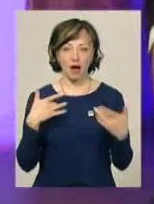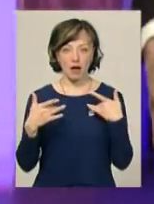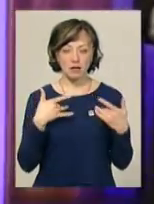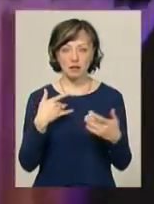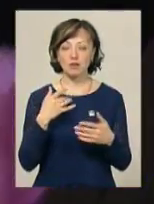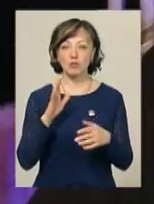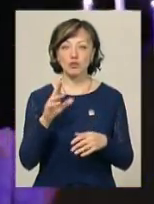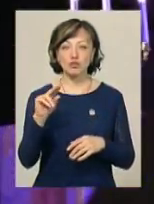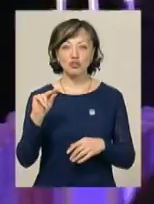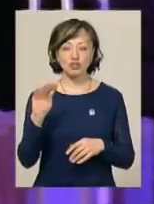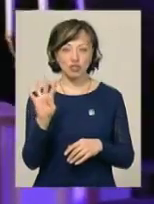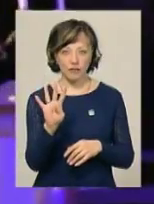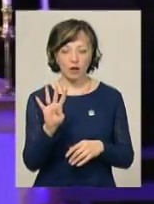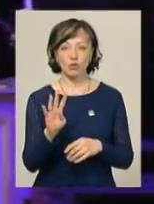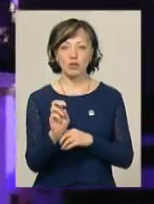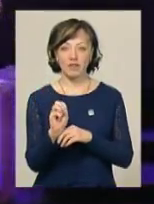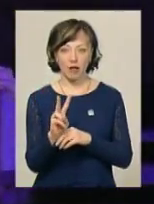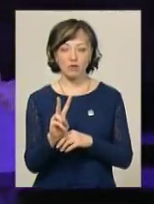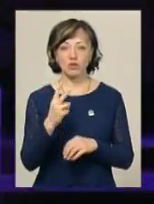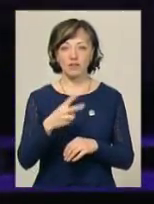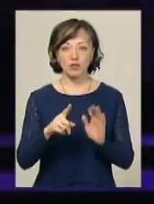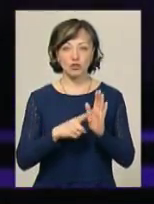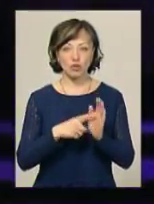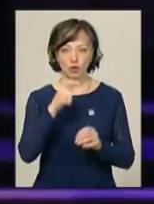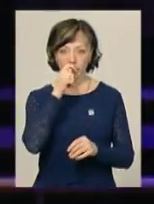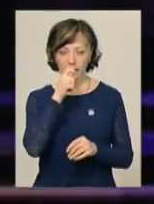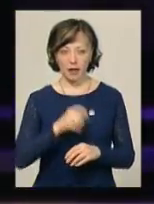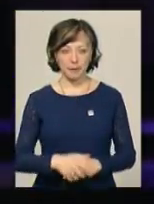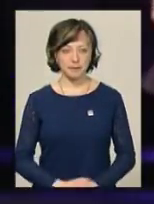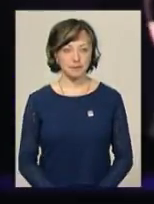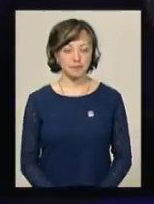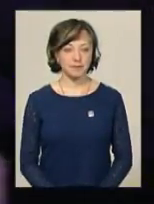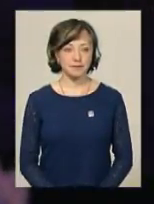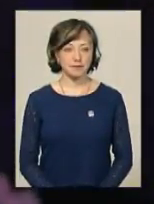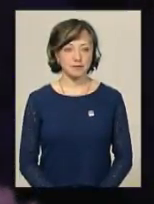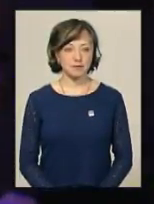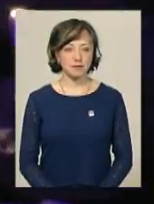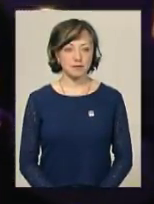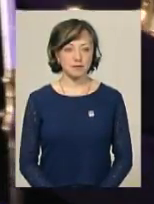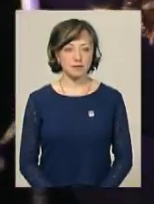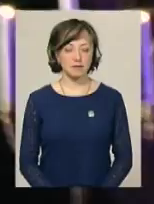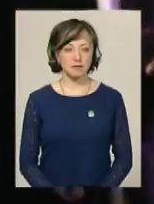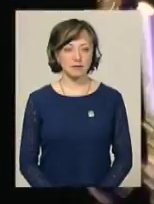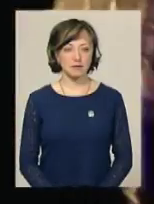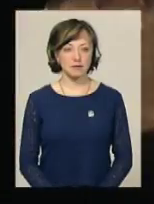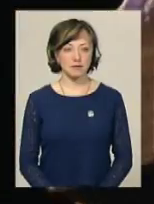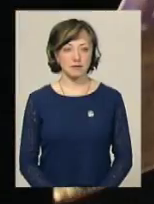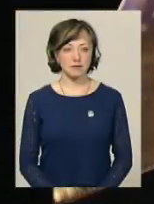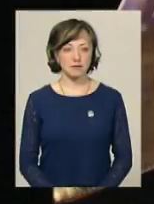Старицького покажуть 4, 12 та 26 квітня. Тетяна Ворожцова, Володимир Соприкін, новини Поділля, Центр.